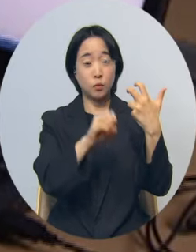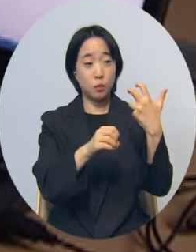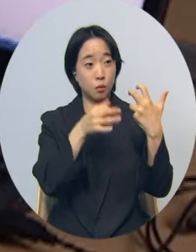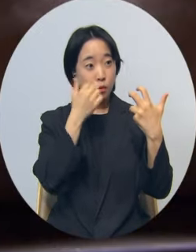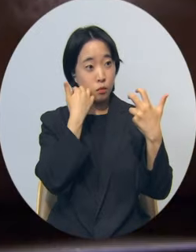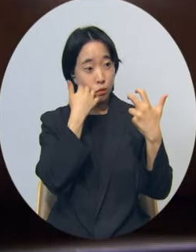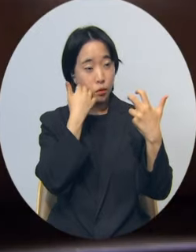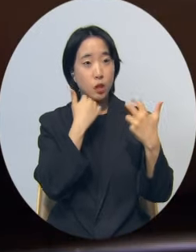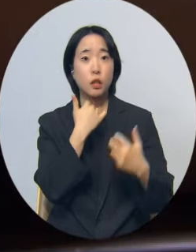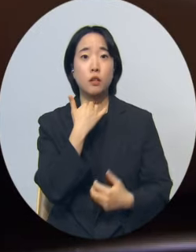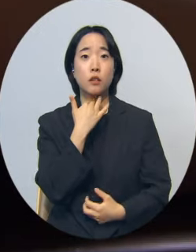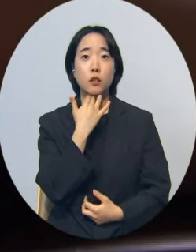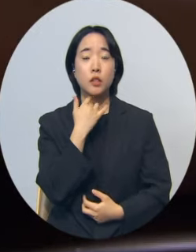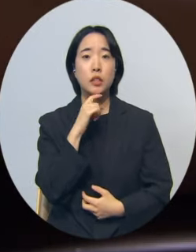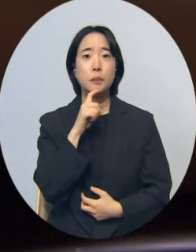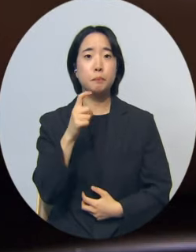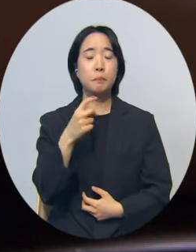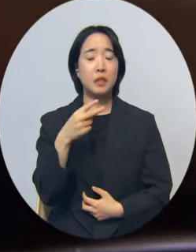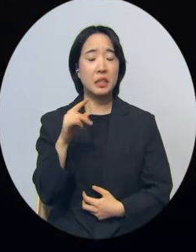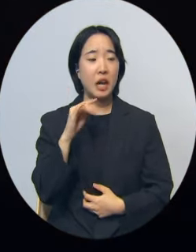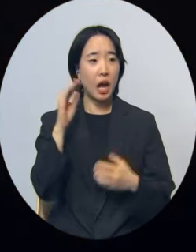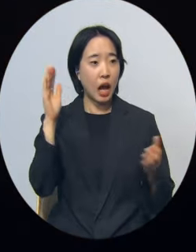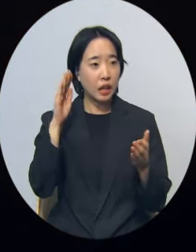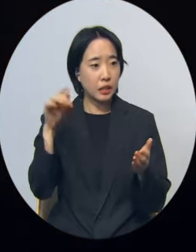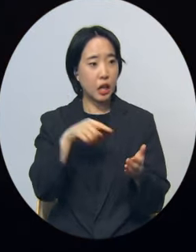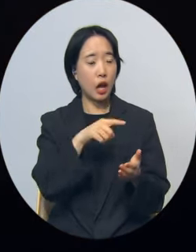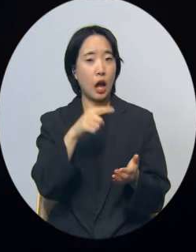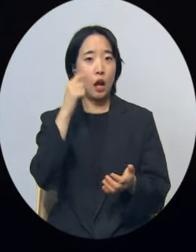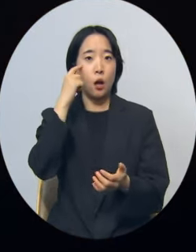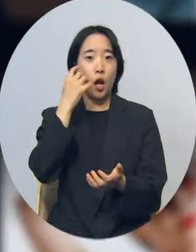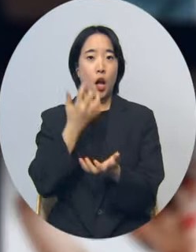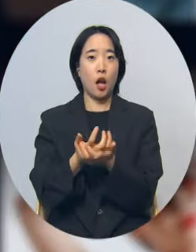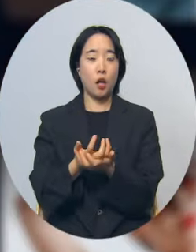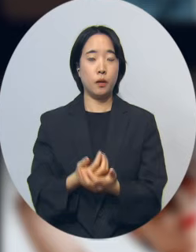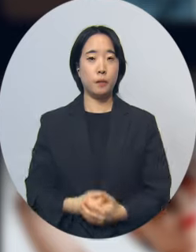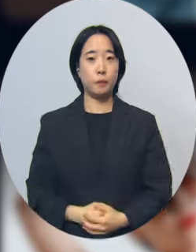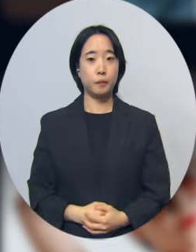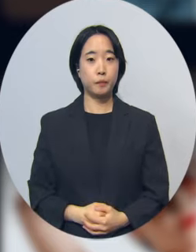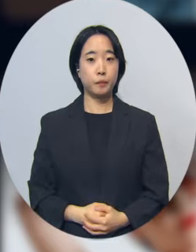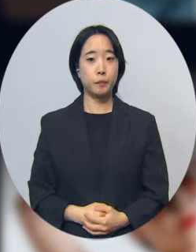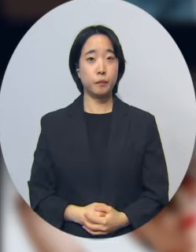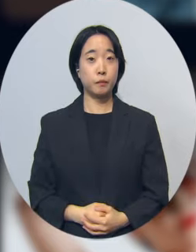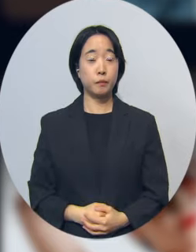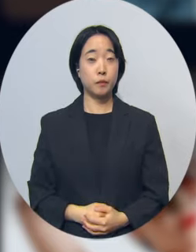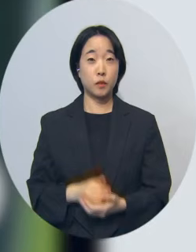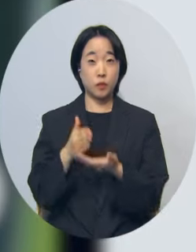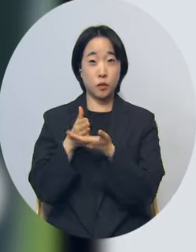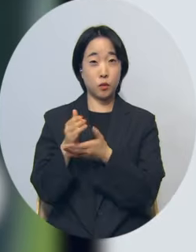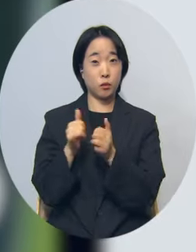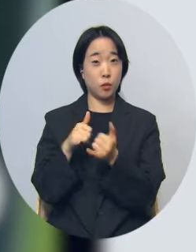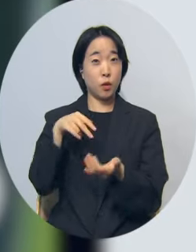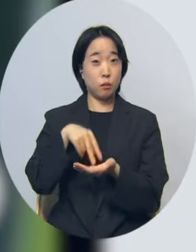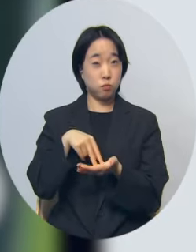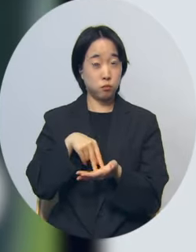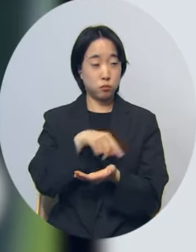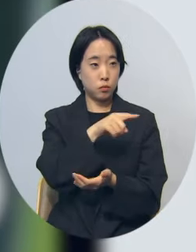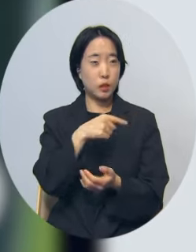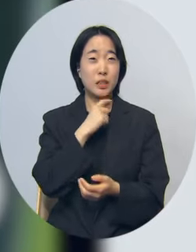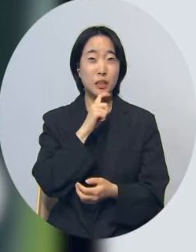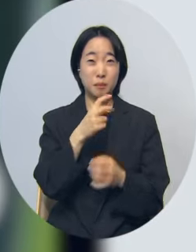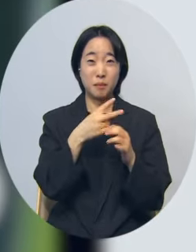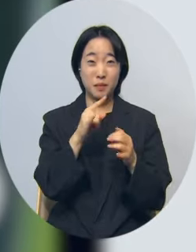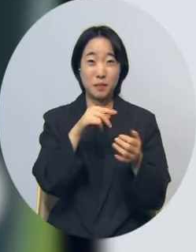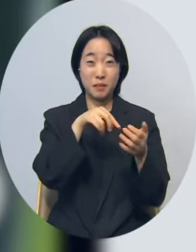73.6%인 131명이 10대인 것으로 조사돼 충격을 안깁니다. 전문가들은 태어날 때부터 전자기기에 익숙한